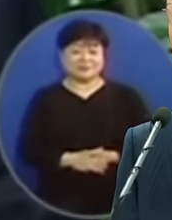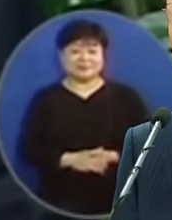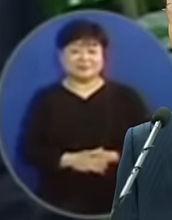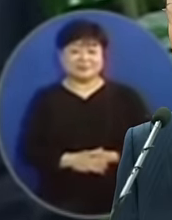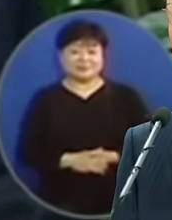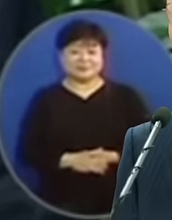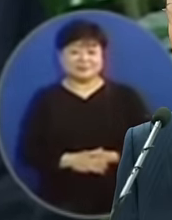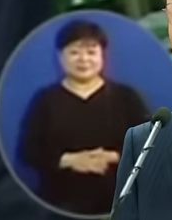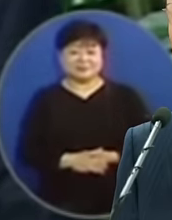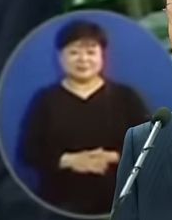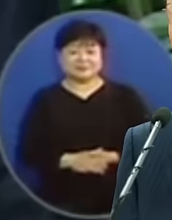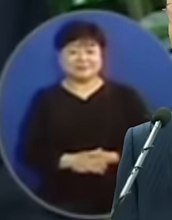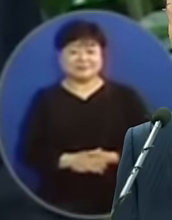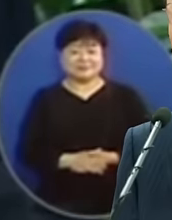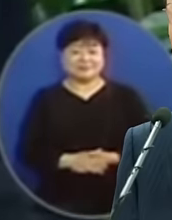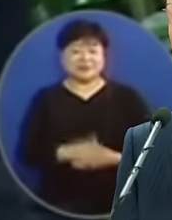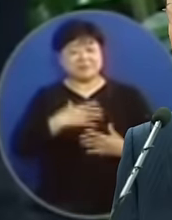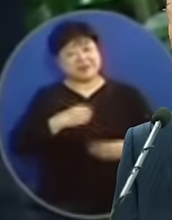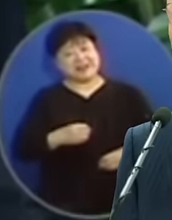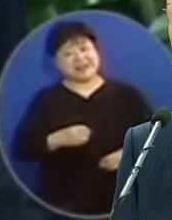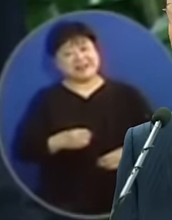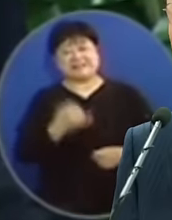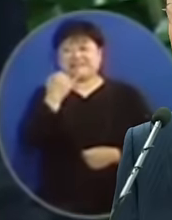모든 것을 보면 낙천적으로 생각하는 사람도 있고